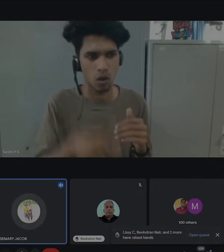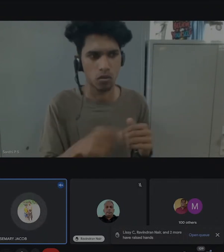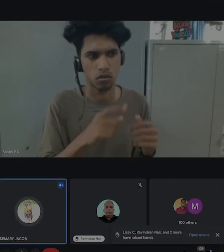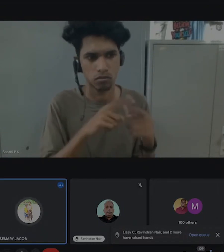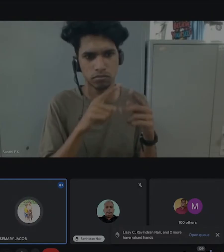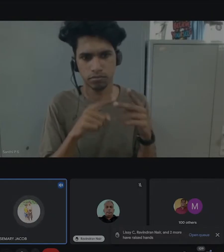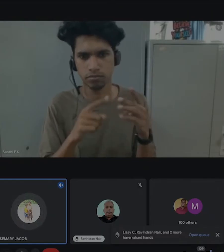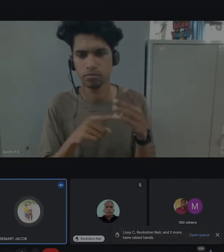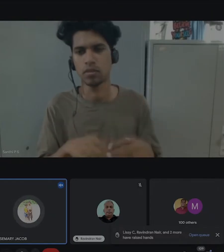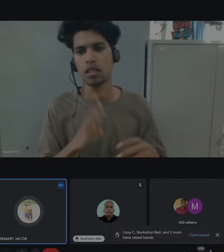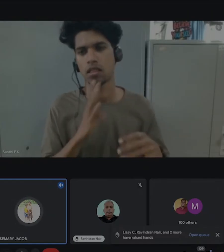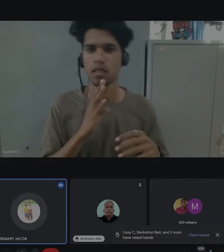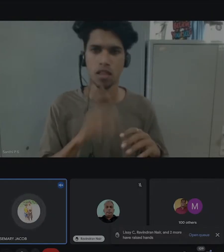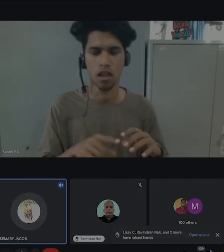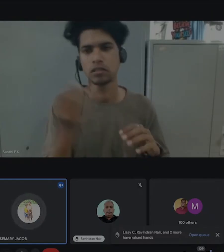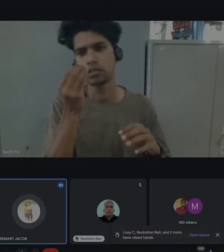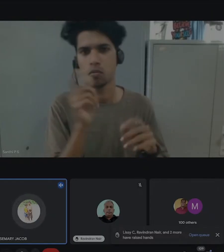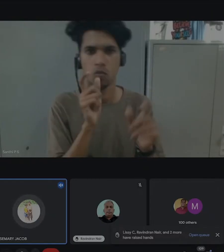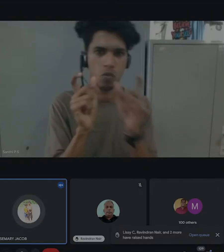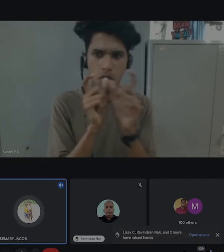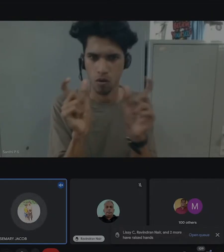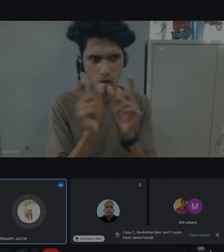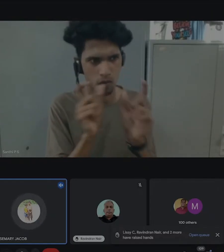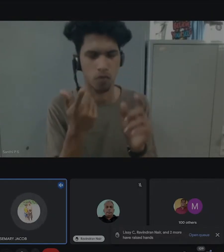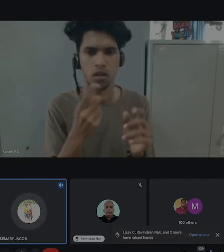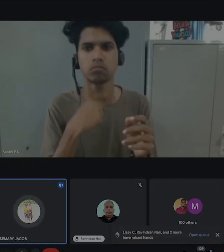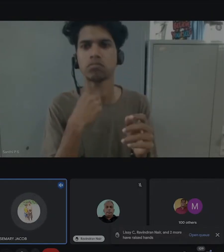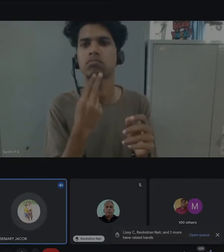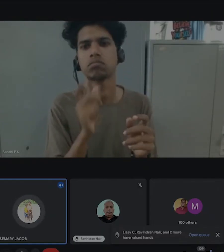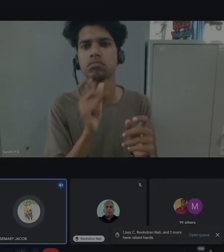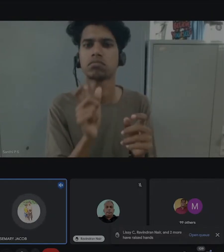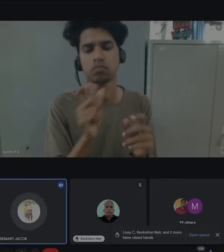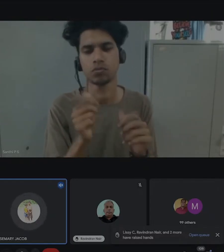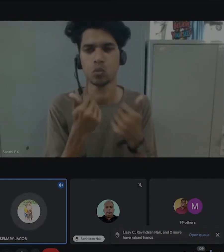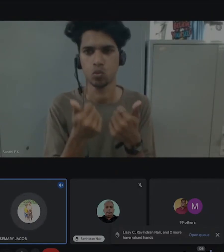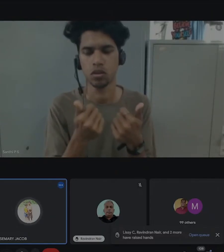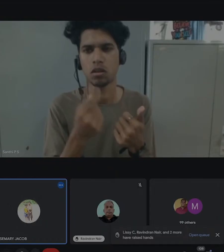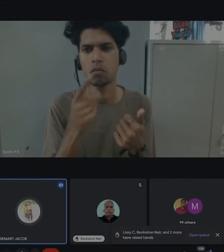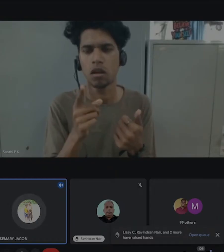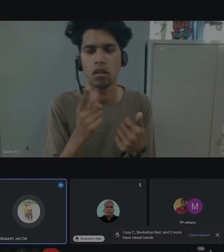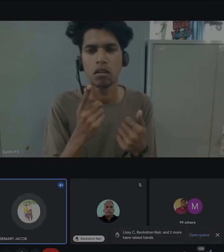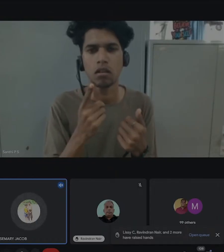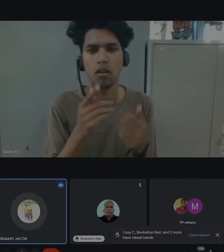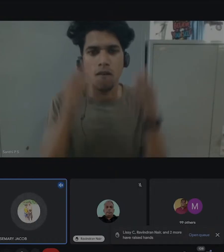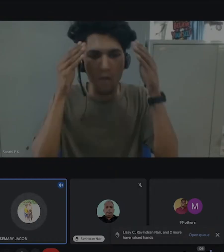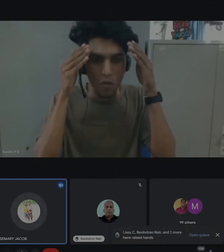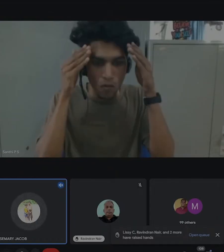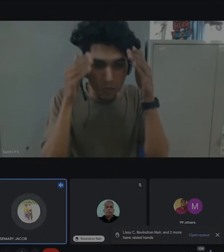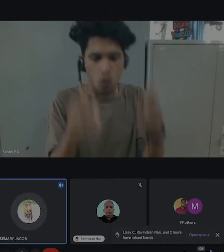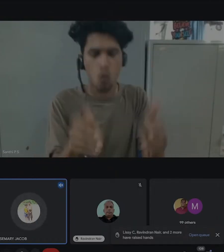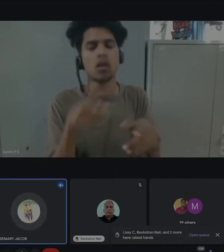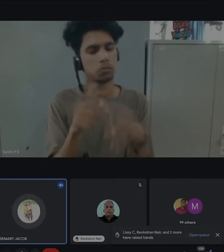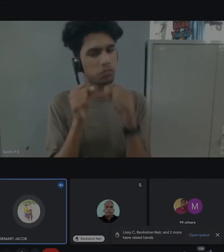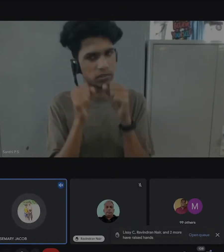കുറെ വൊക്കാബുലറി ഒക്കെ ഒത്തിരി ഡെവലപ്പ് ചെയ്തിട്ടുണ്ട്. പക്ഷെ ഈ കുട്ടിക്ക് അറ്റൻഷൻ ഡെഫിസിറ്റ് ആണ്. ഒരു സെക്കൻഡ് പോലും ഒരു കാര്യത്തിൽ കേന്ദ്രീകരിക്കാൻ